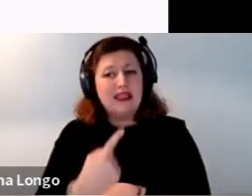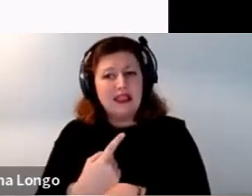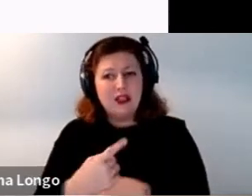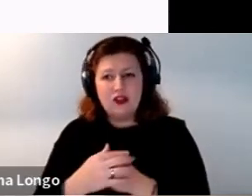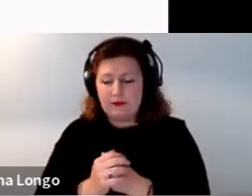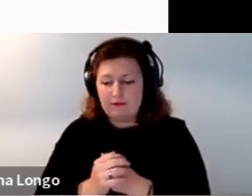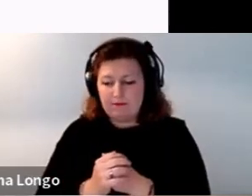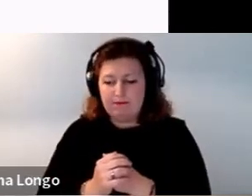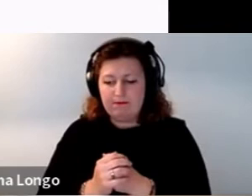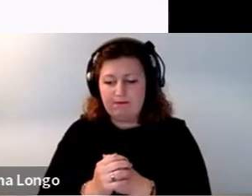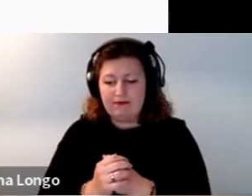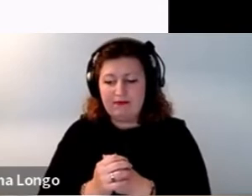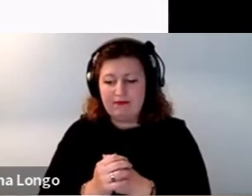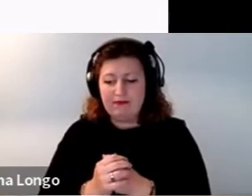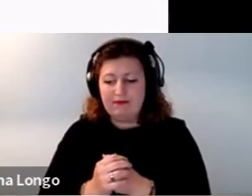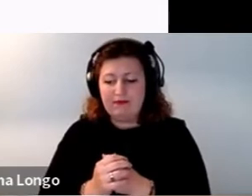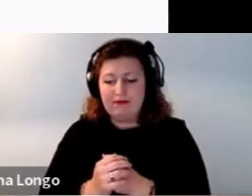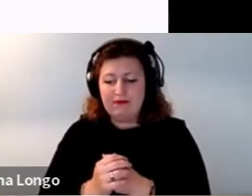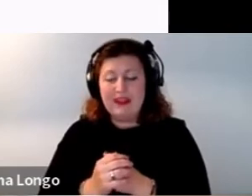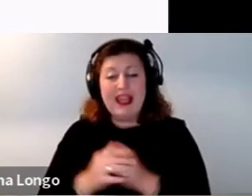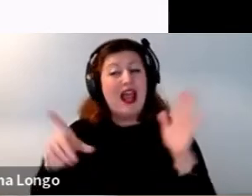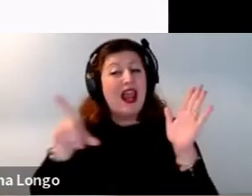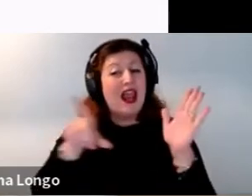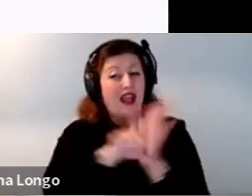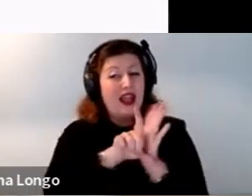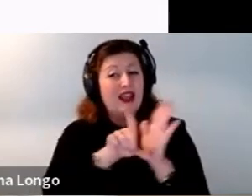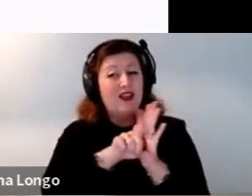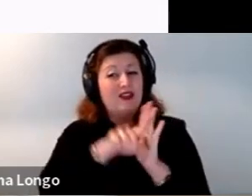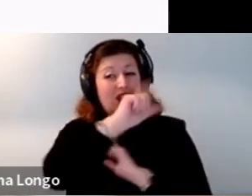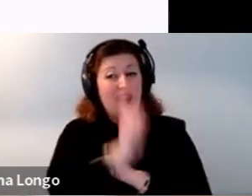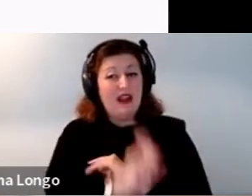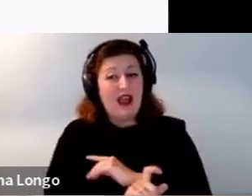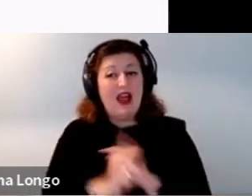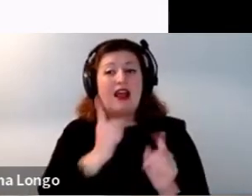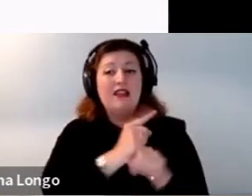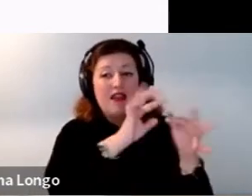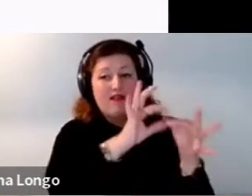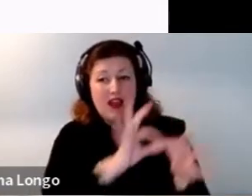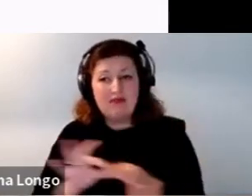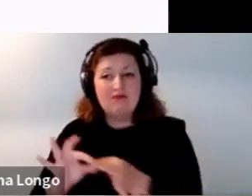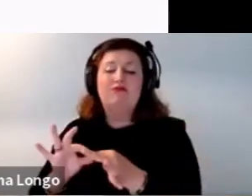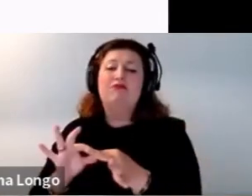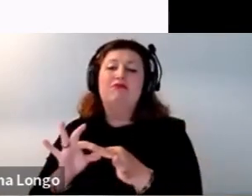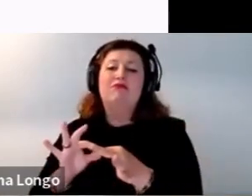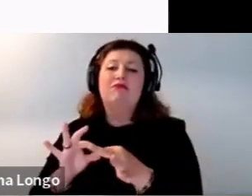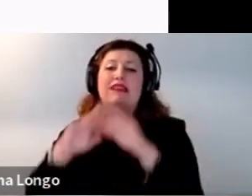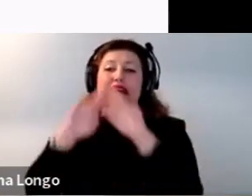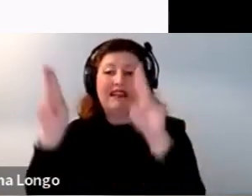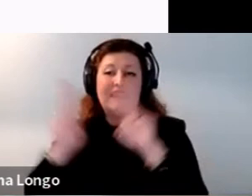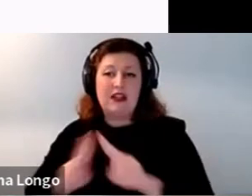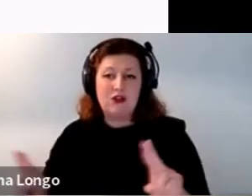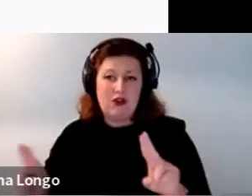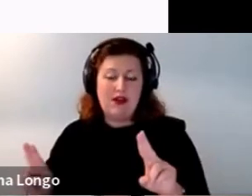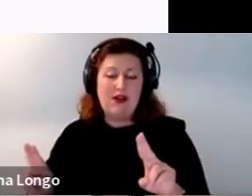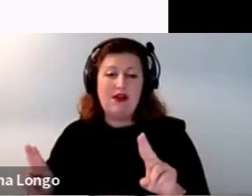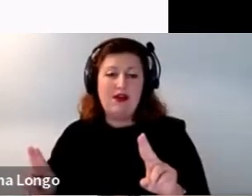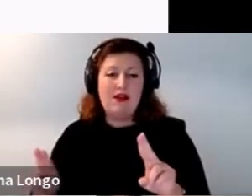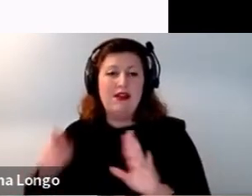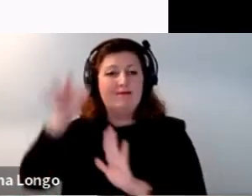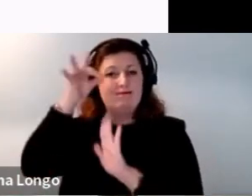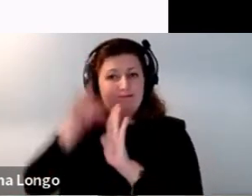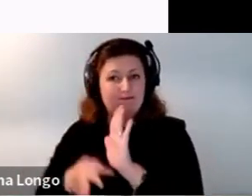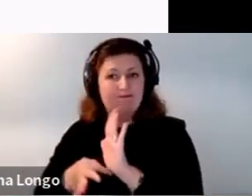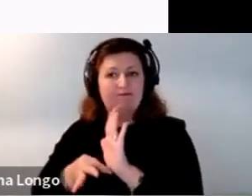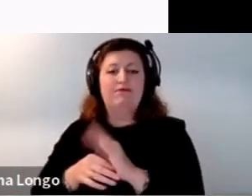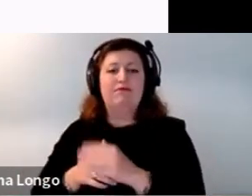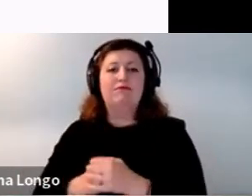impone di adeguare la legislazione italiana all'ordinamento internazionale, che vedremo declinato nelle